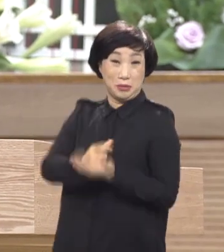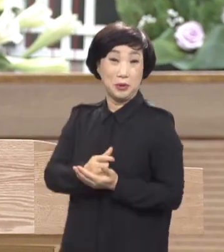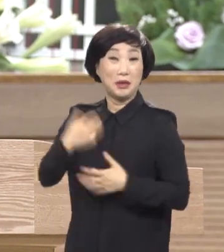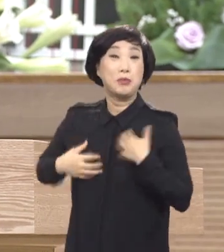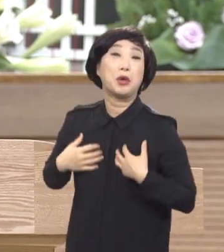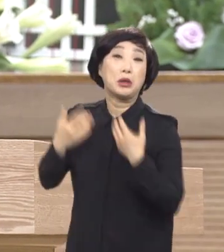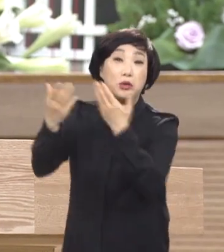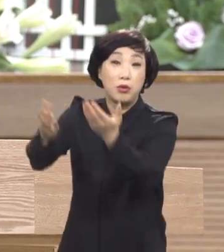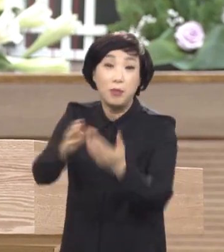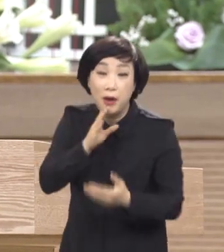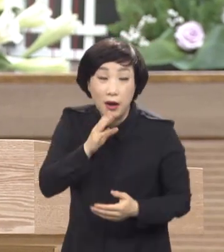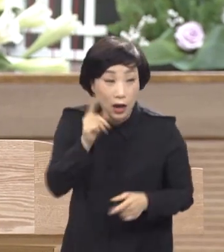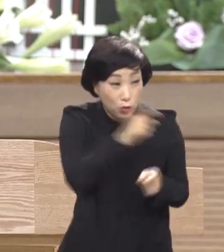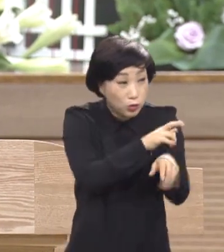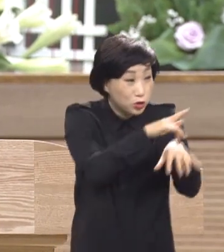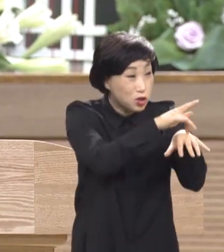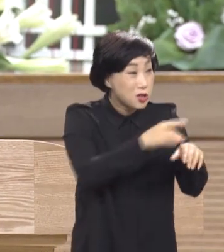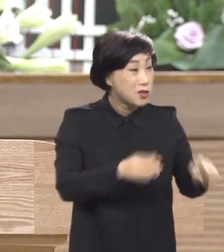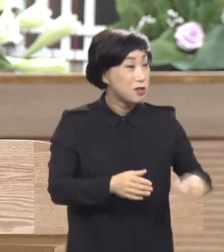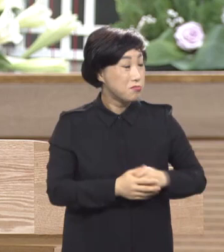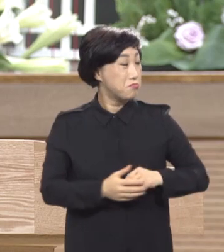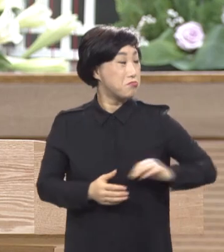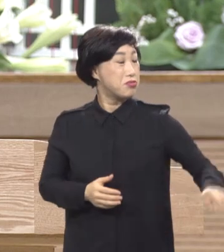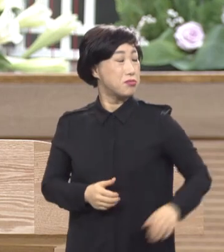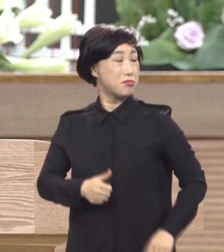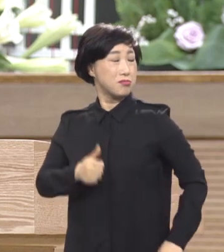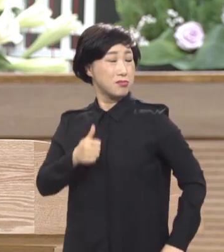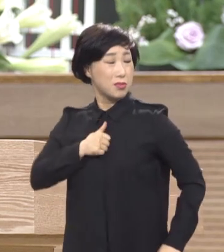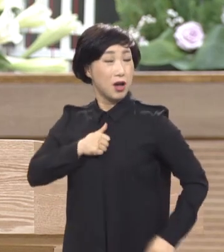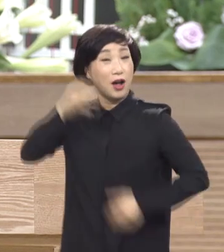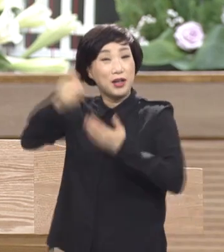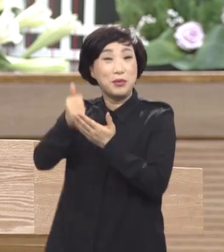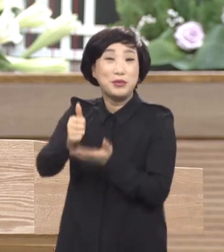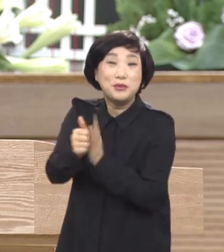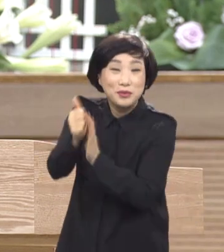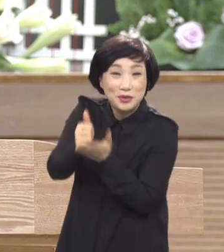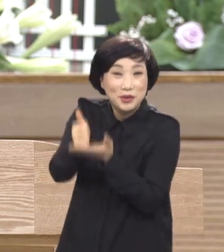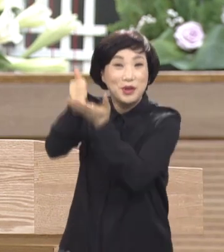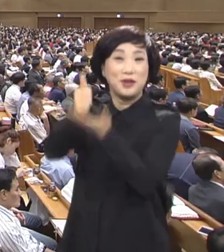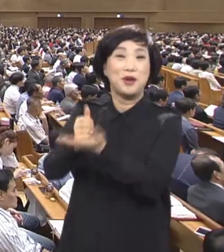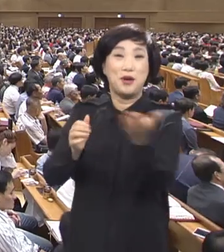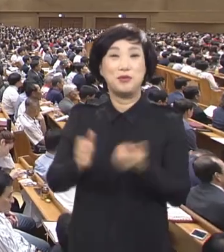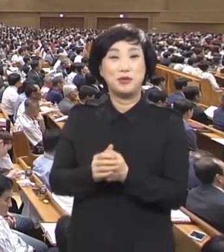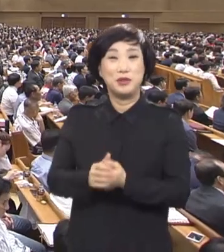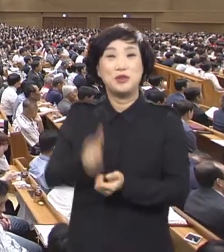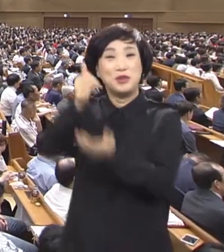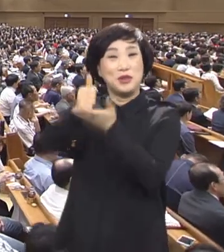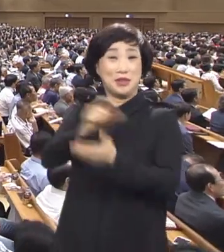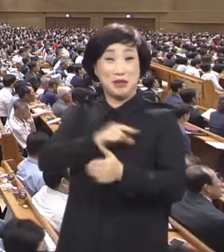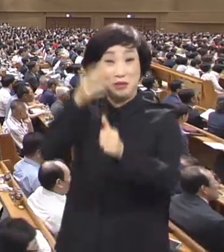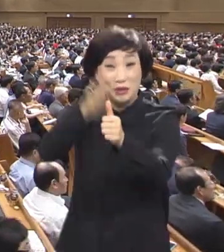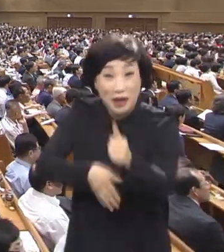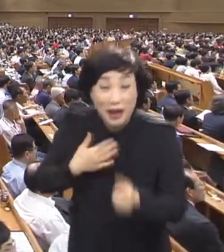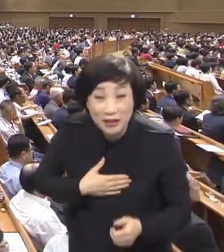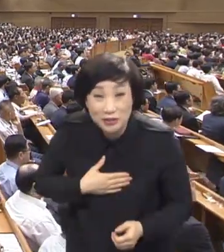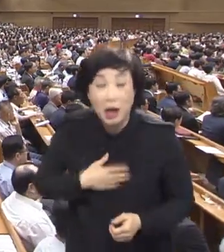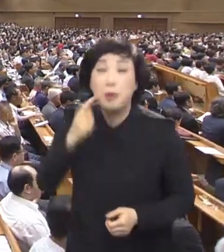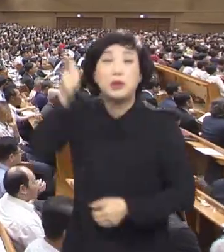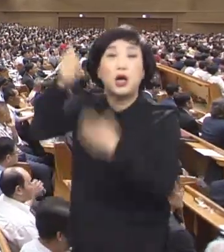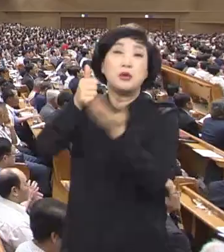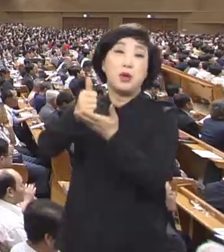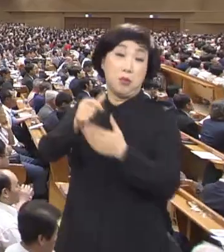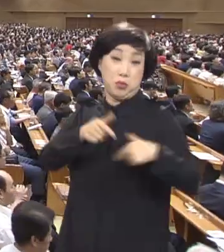마귀 사단 귀신 앞에 당당한 우리 하나님을 만들기를 주님의 이름으로 추전합니다 우리 아버지의